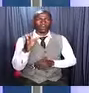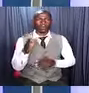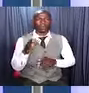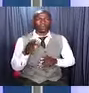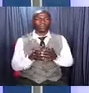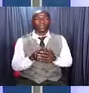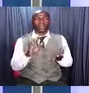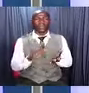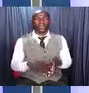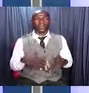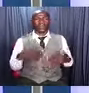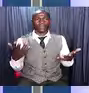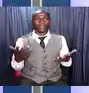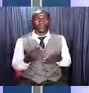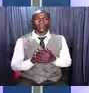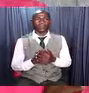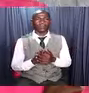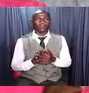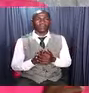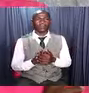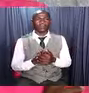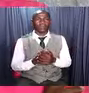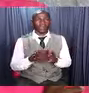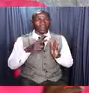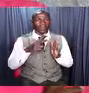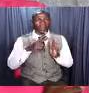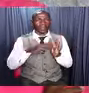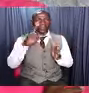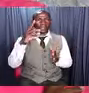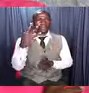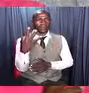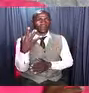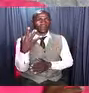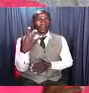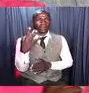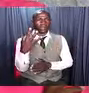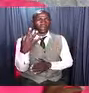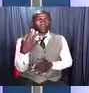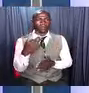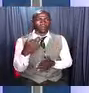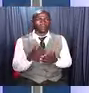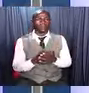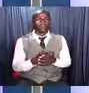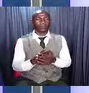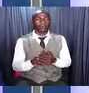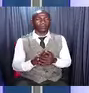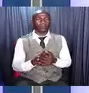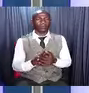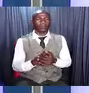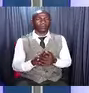him. Hallelujah. Hallelujah. Tusomee 23. Read for us verse